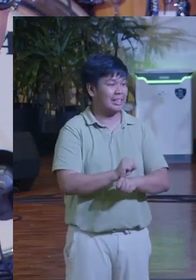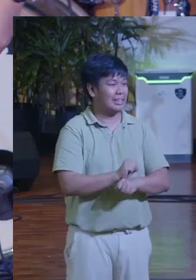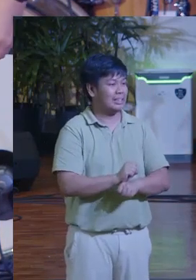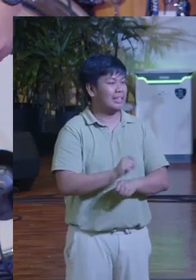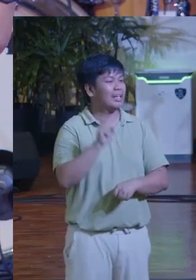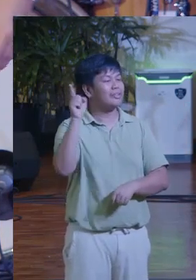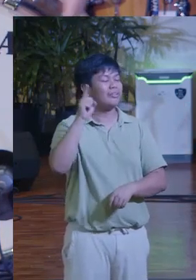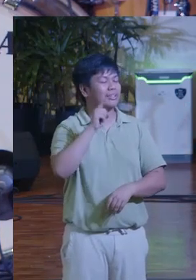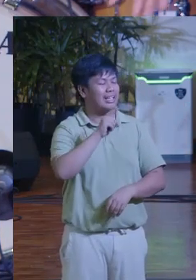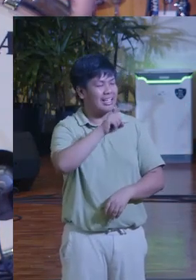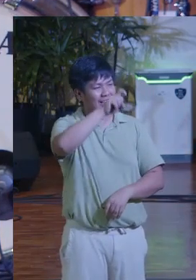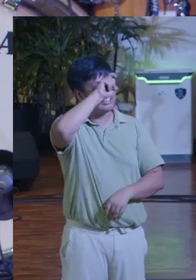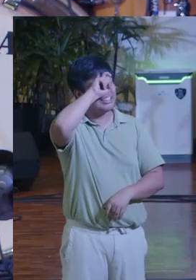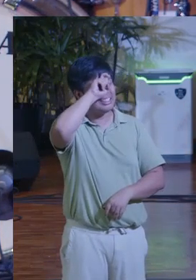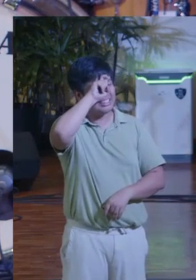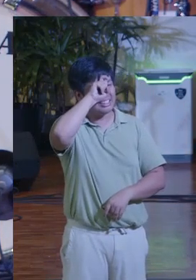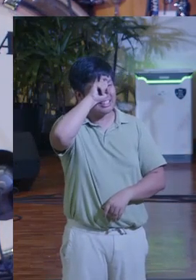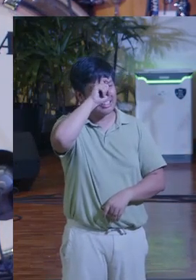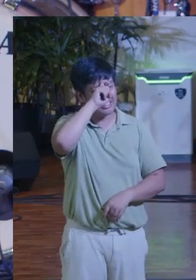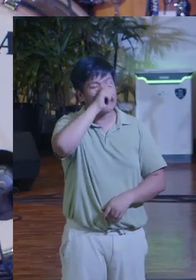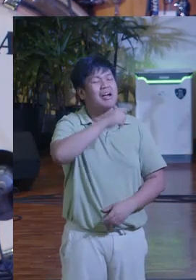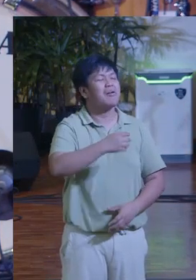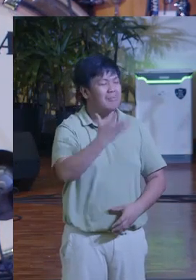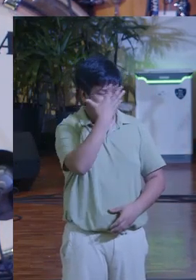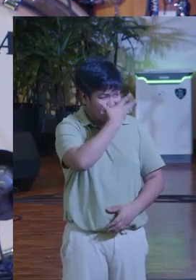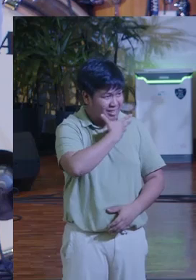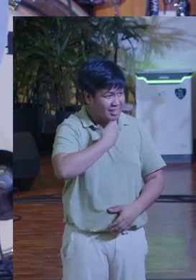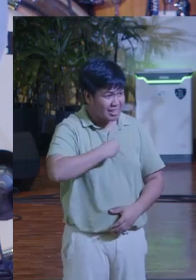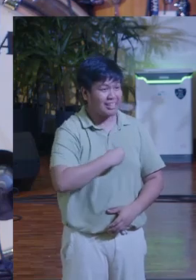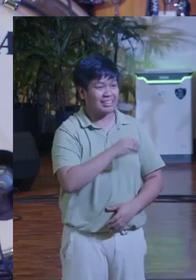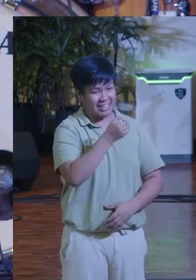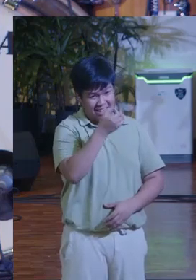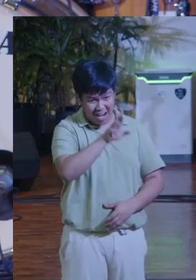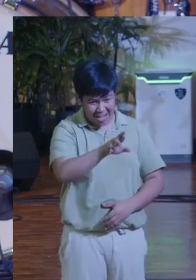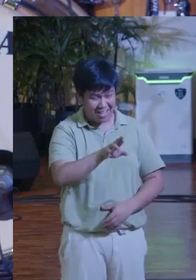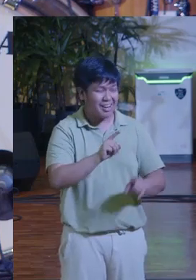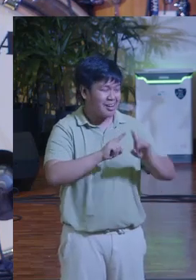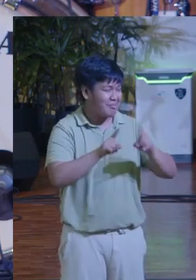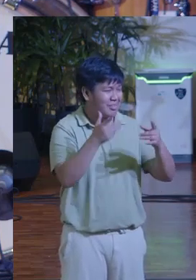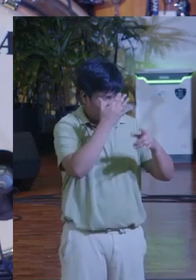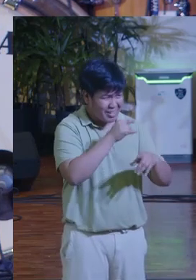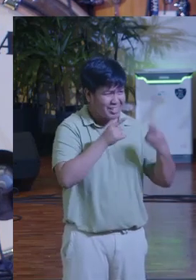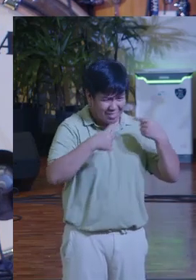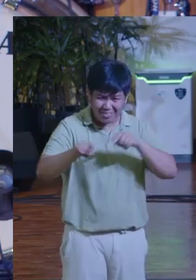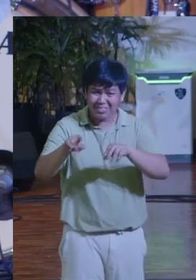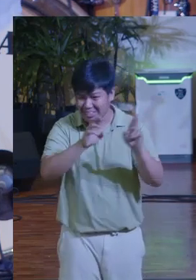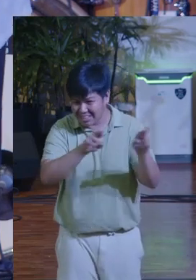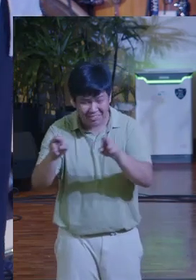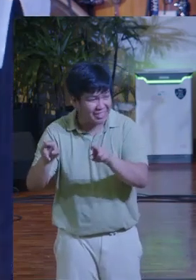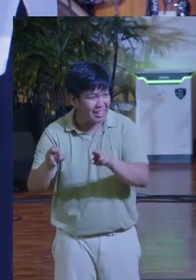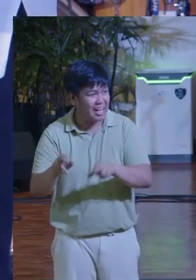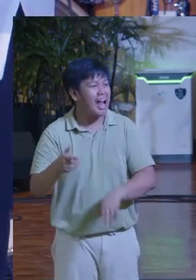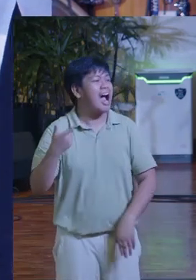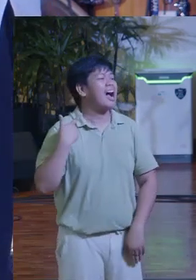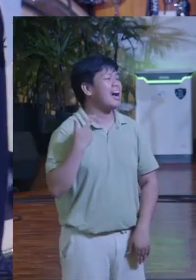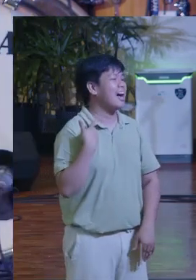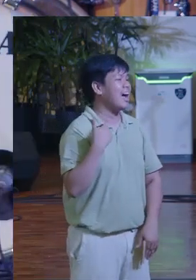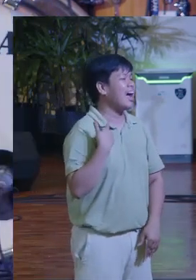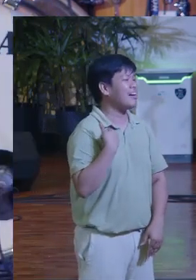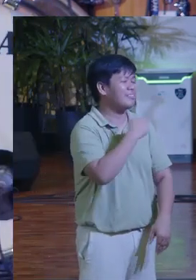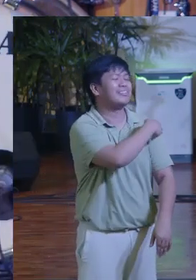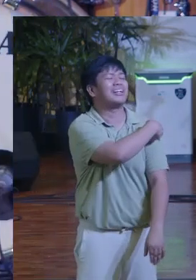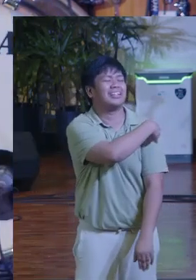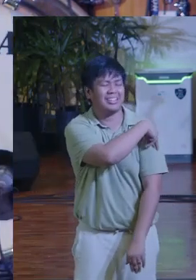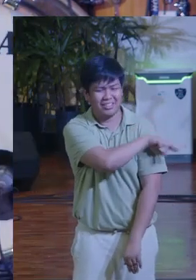Egypt. Ang Nile po ay not necessarily the cleanest of all rivers. Pero meron pong religious